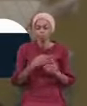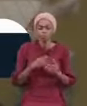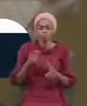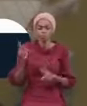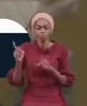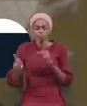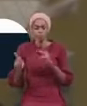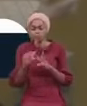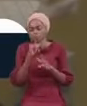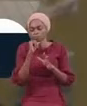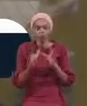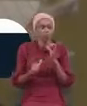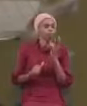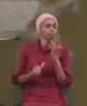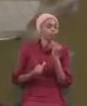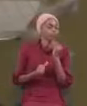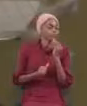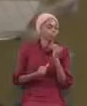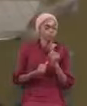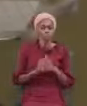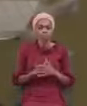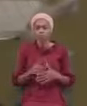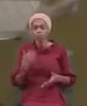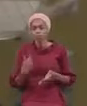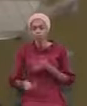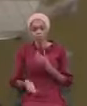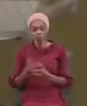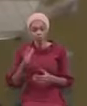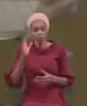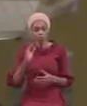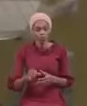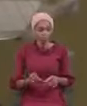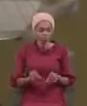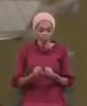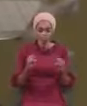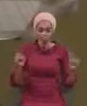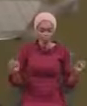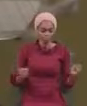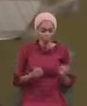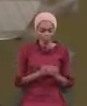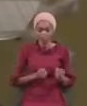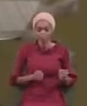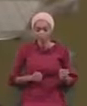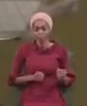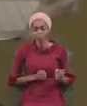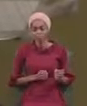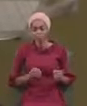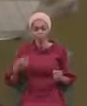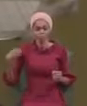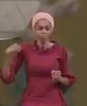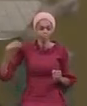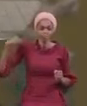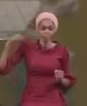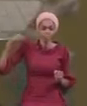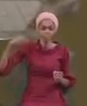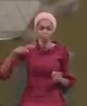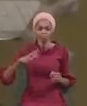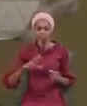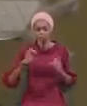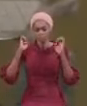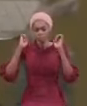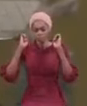fondement social éducatif religieux tribal ou quel que soit le fondement à